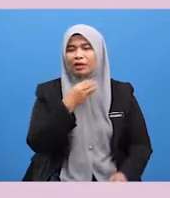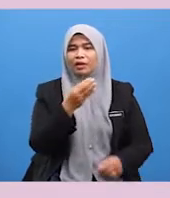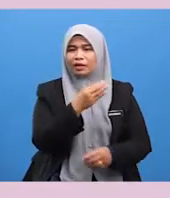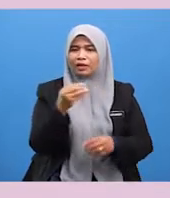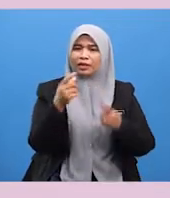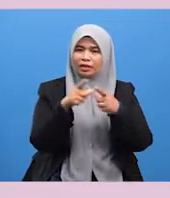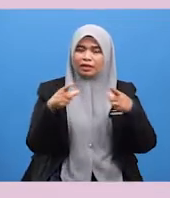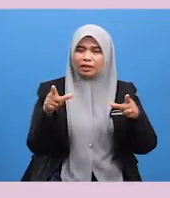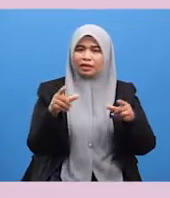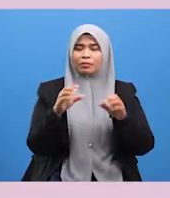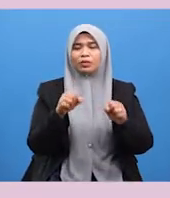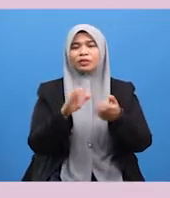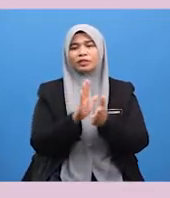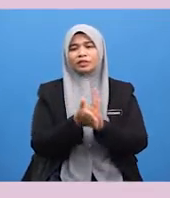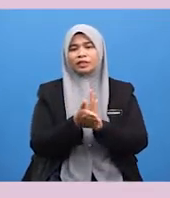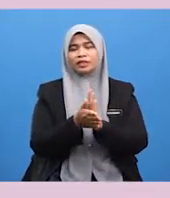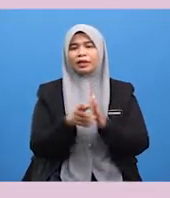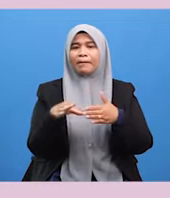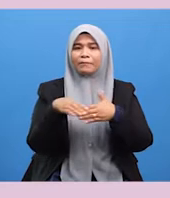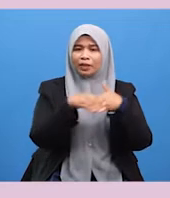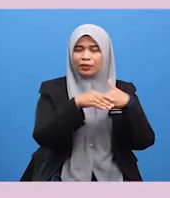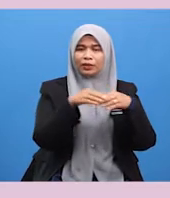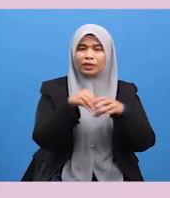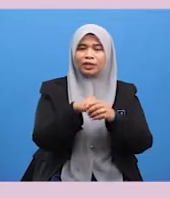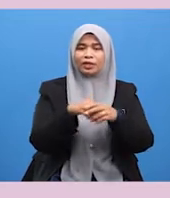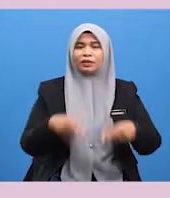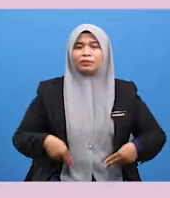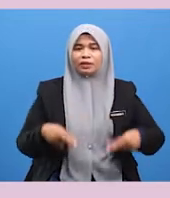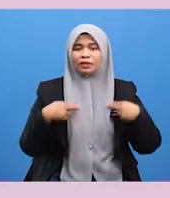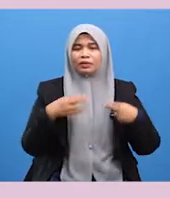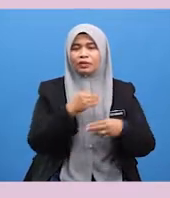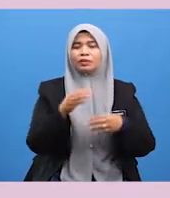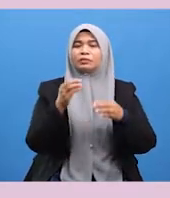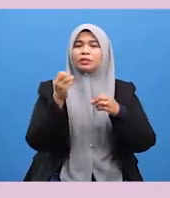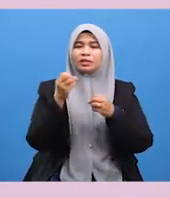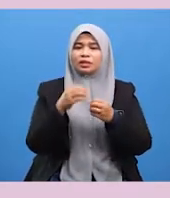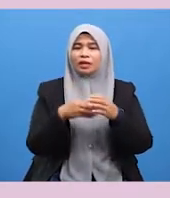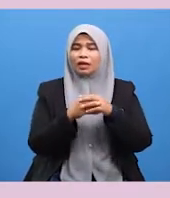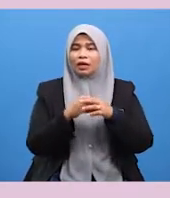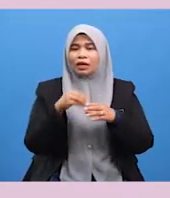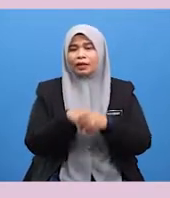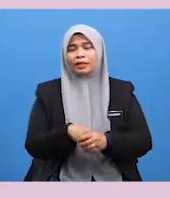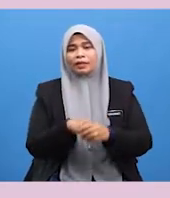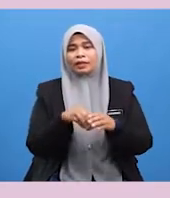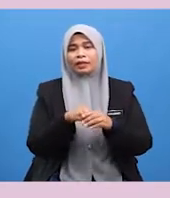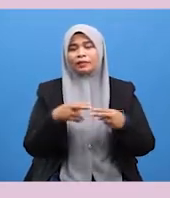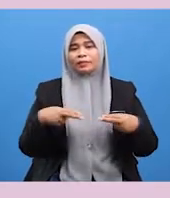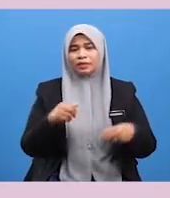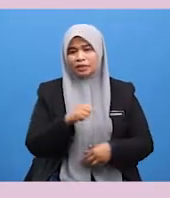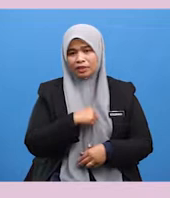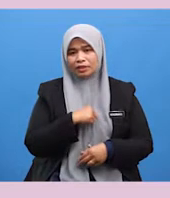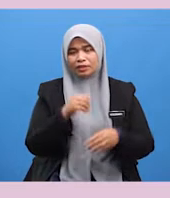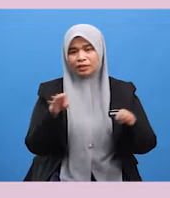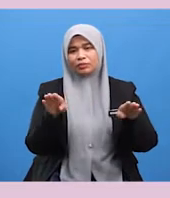panduan dalam kehidupan seharian serta menerapkannya dalam diri pelajar sebagai seorang insan